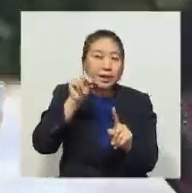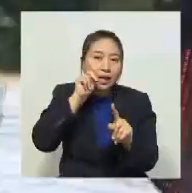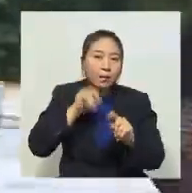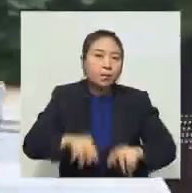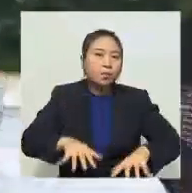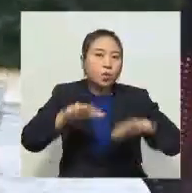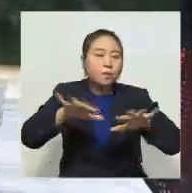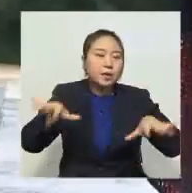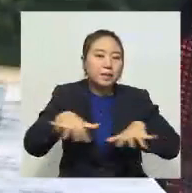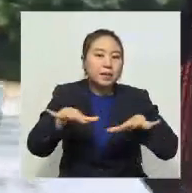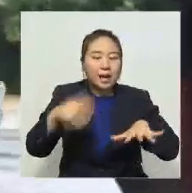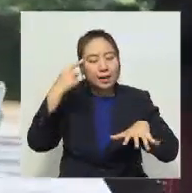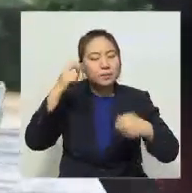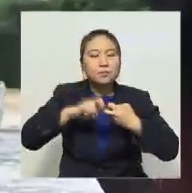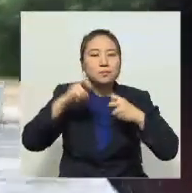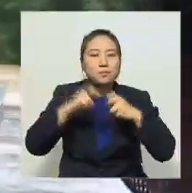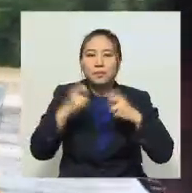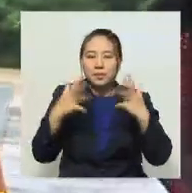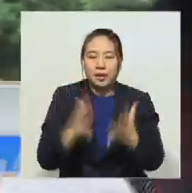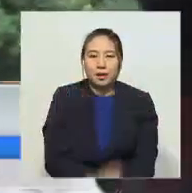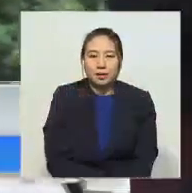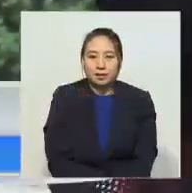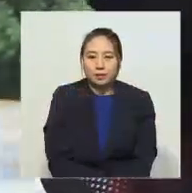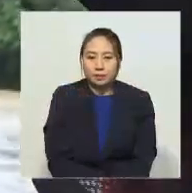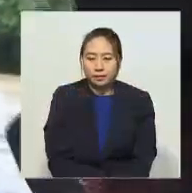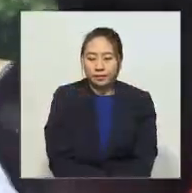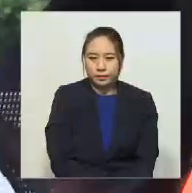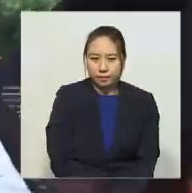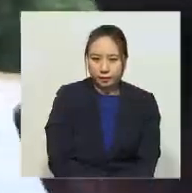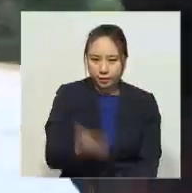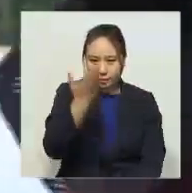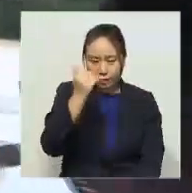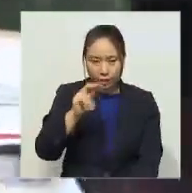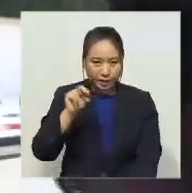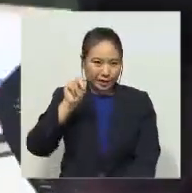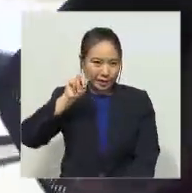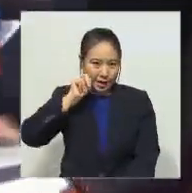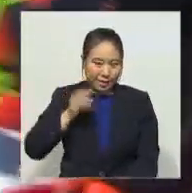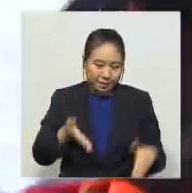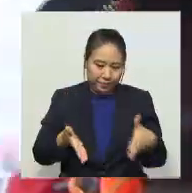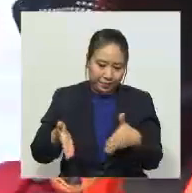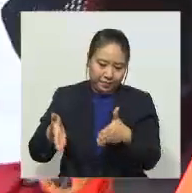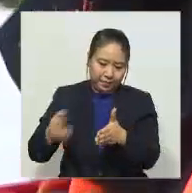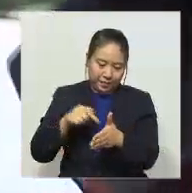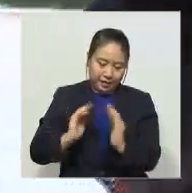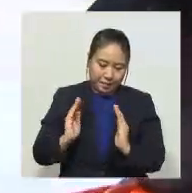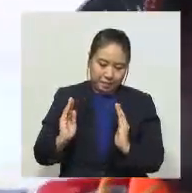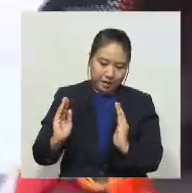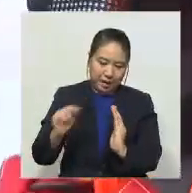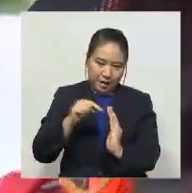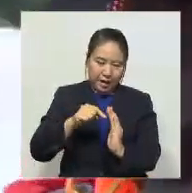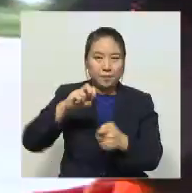งไม่ค่อยน่ามีปัญหานะครับตอนนี้เพราะพนังกั้นลำน้ำยังเราแก้ไขปัญหาเสร็จเรียบร้อยหมด